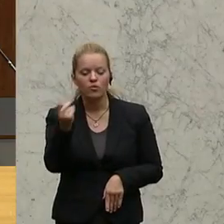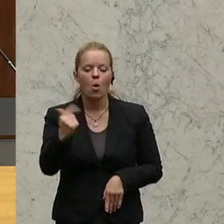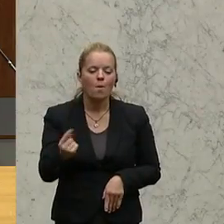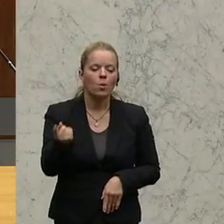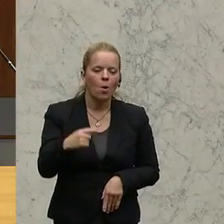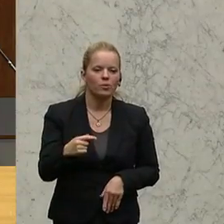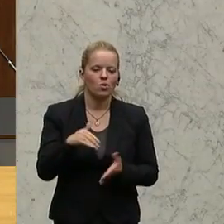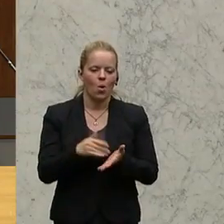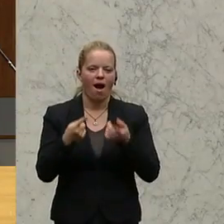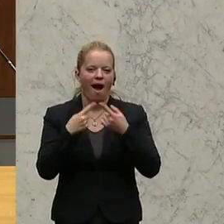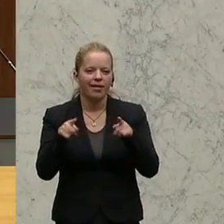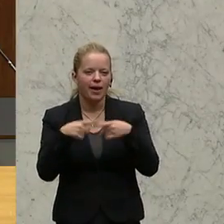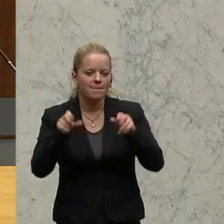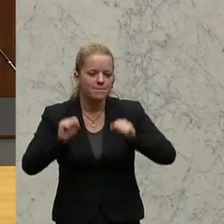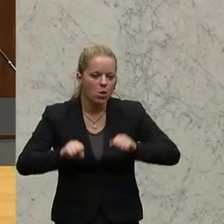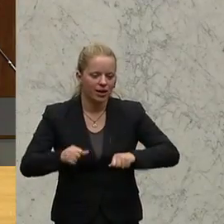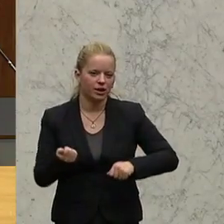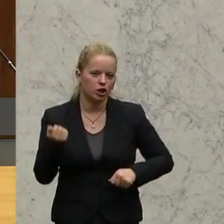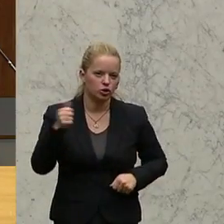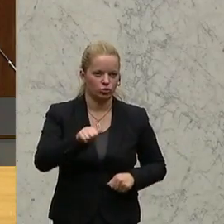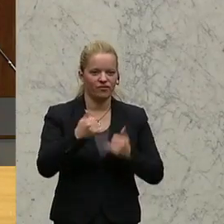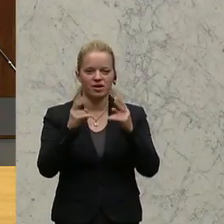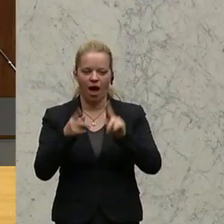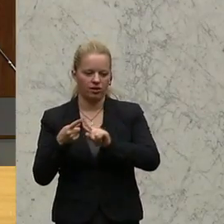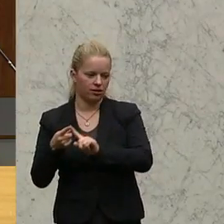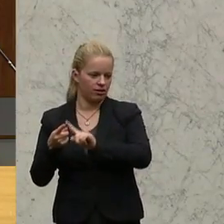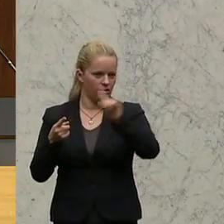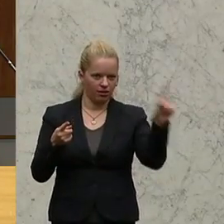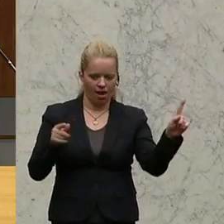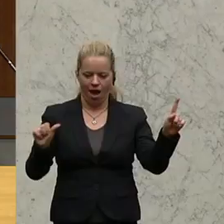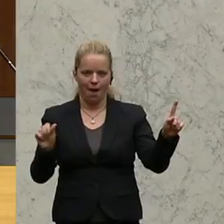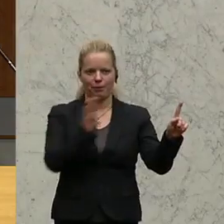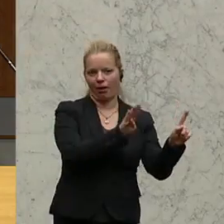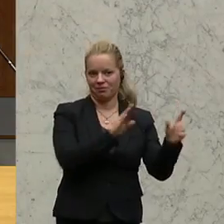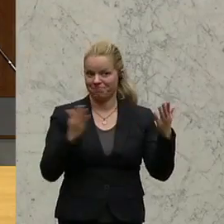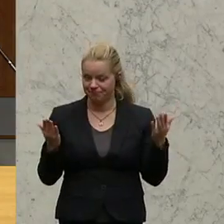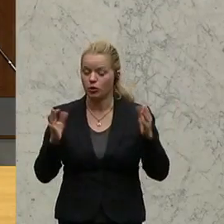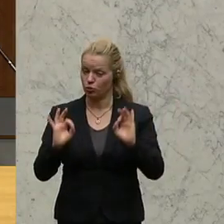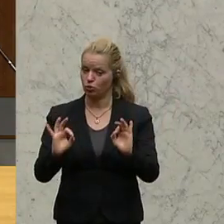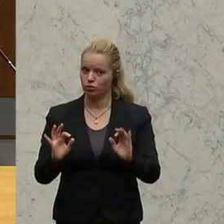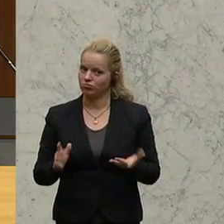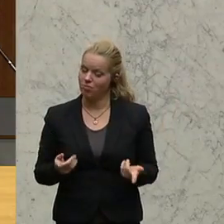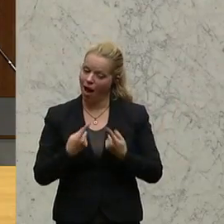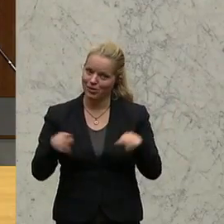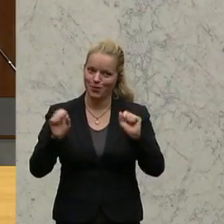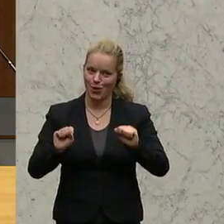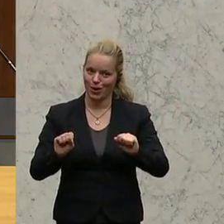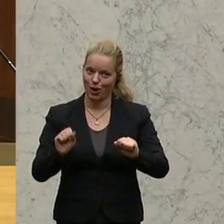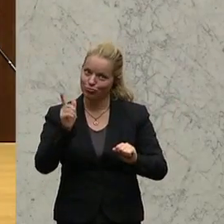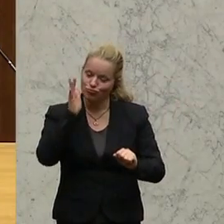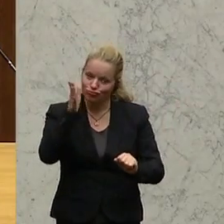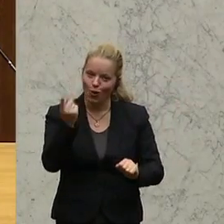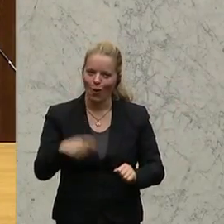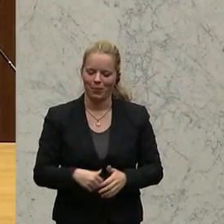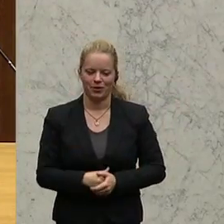andere Optionen dazukommen, wie man denn von A nach B kommt. Und das ist auch gut so. Und damit landen